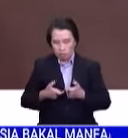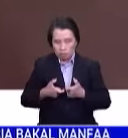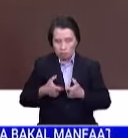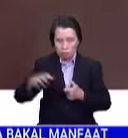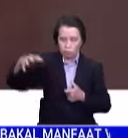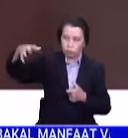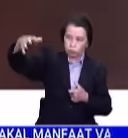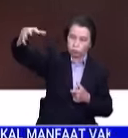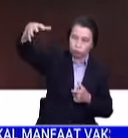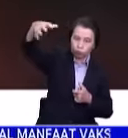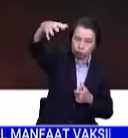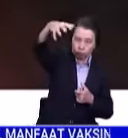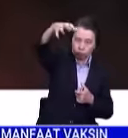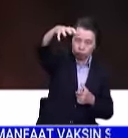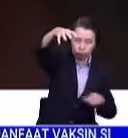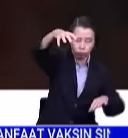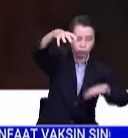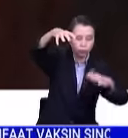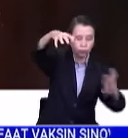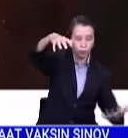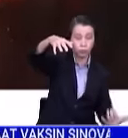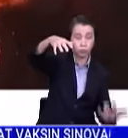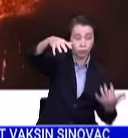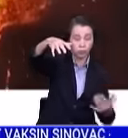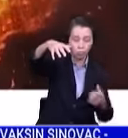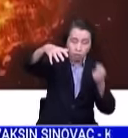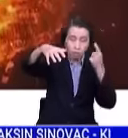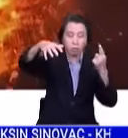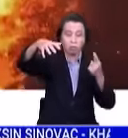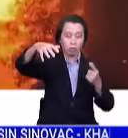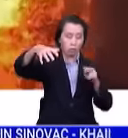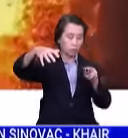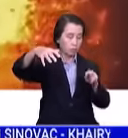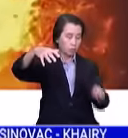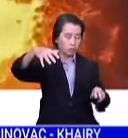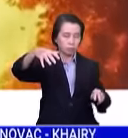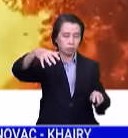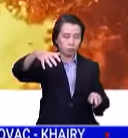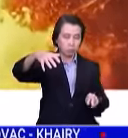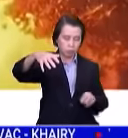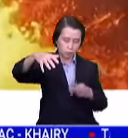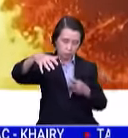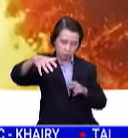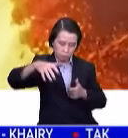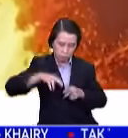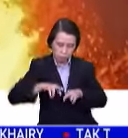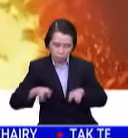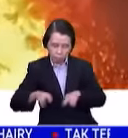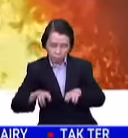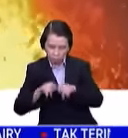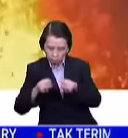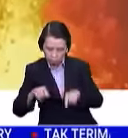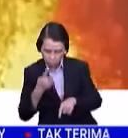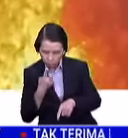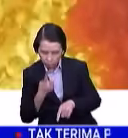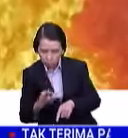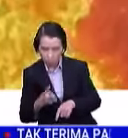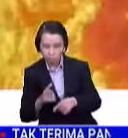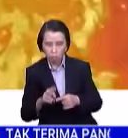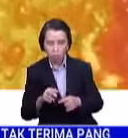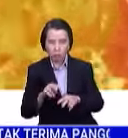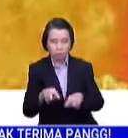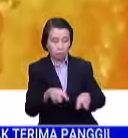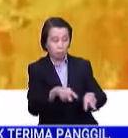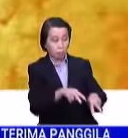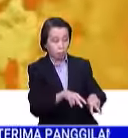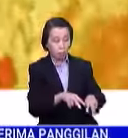rakaman di gunung berapi Fagradalsfjall terkejut dengan tragedi itu. Rakaman pada 24 Mei lepas berjaya memaparkan